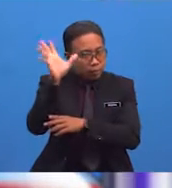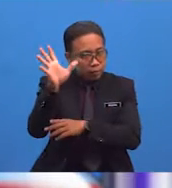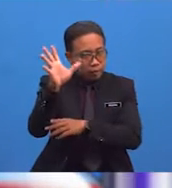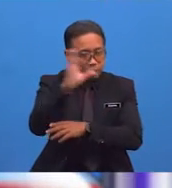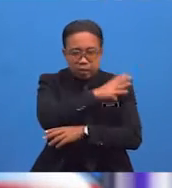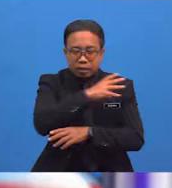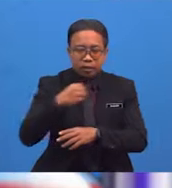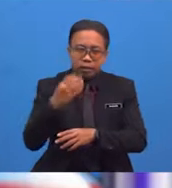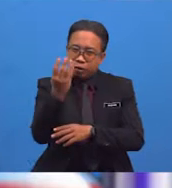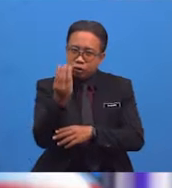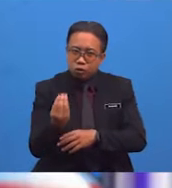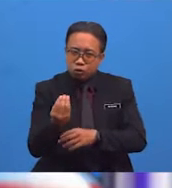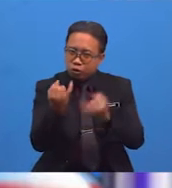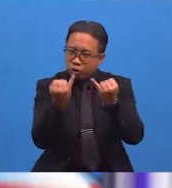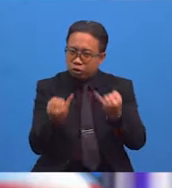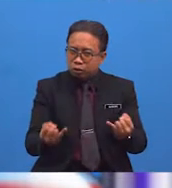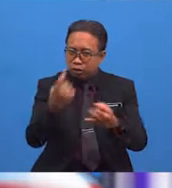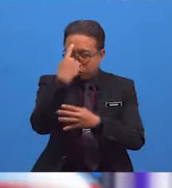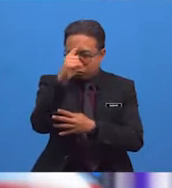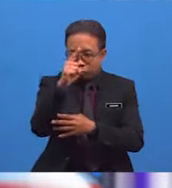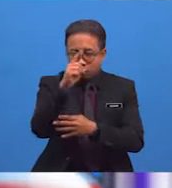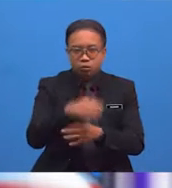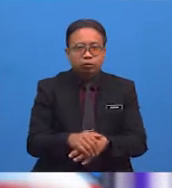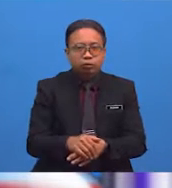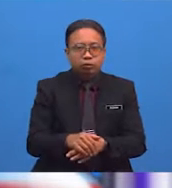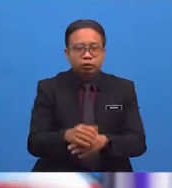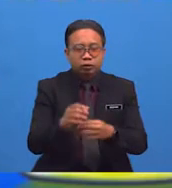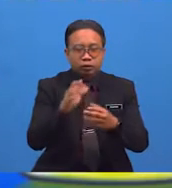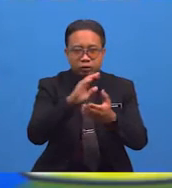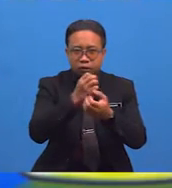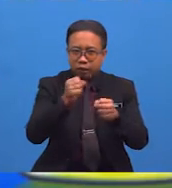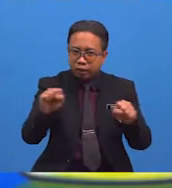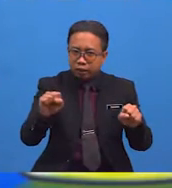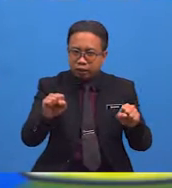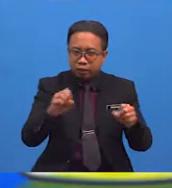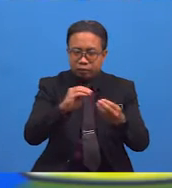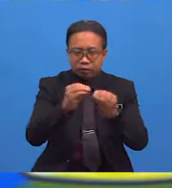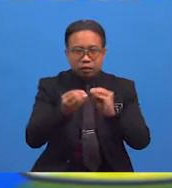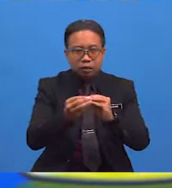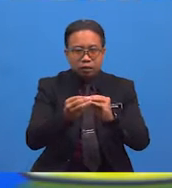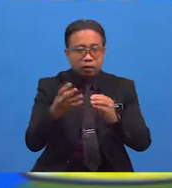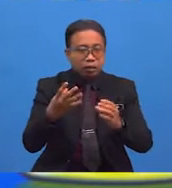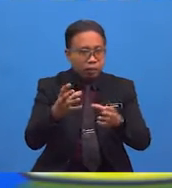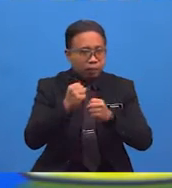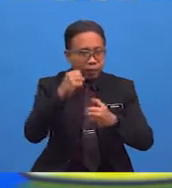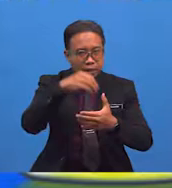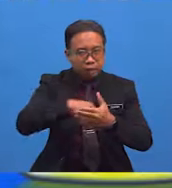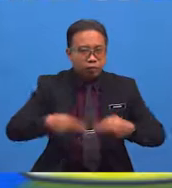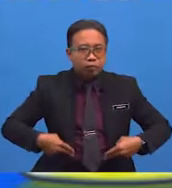dan pengecutan jirim untuk menyelesaikan beberapa masalah yang kita hadapi dalam